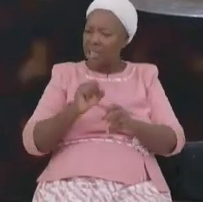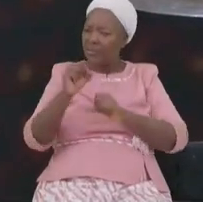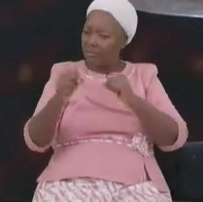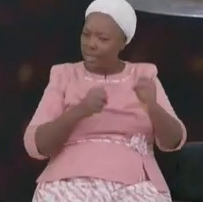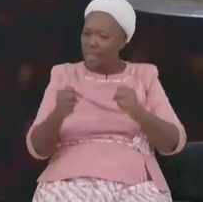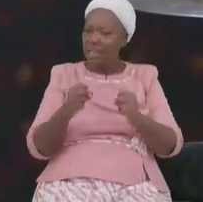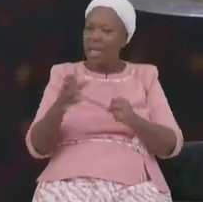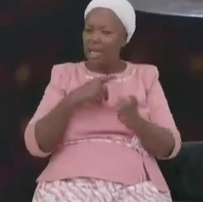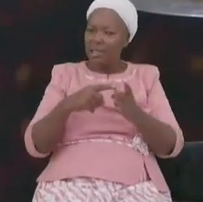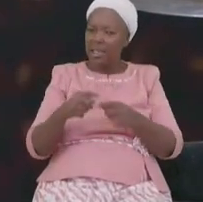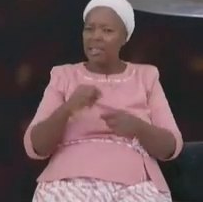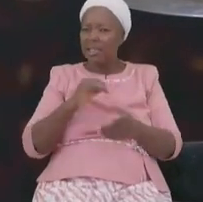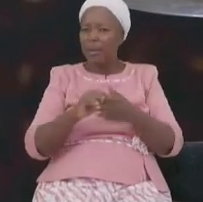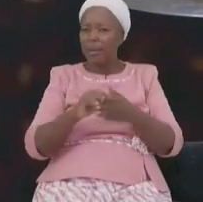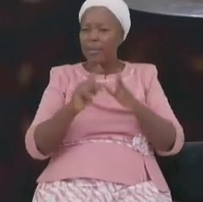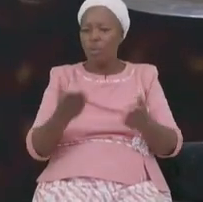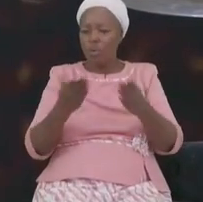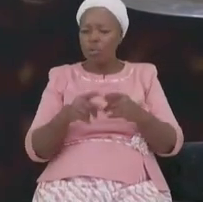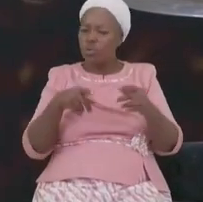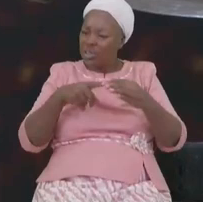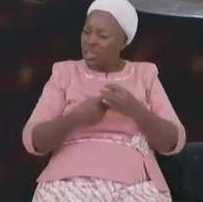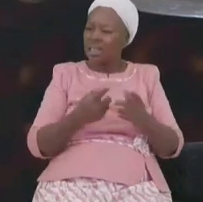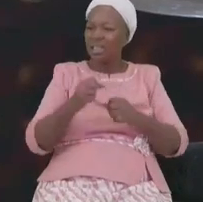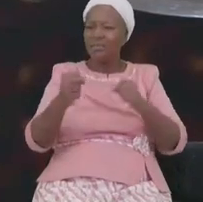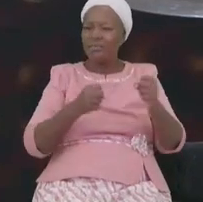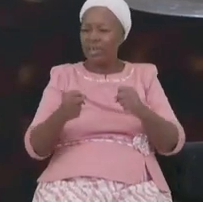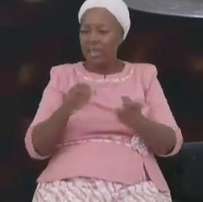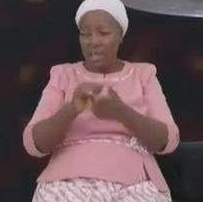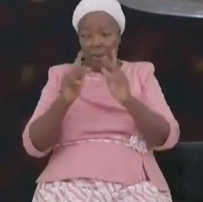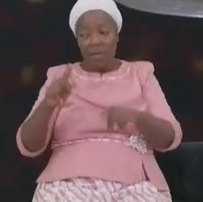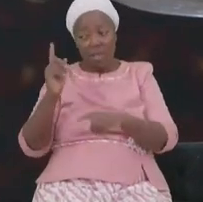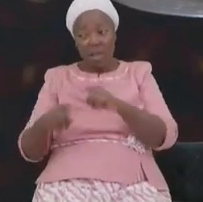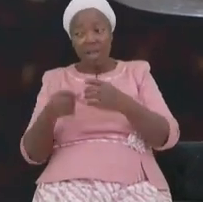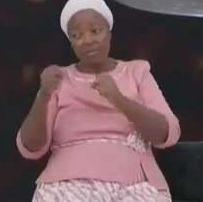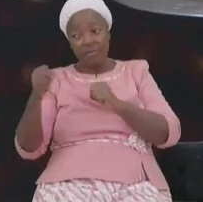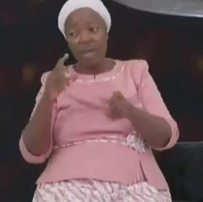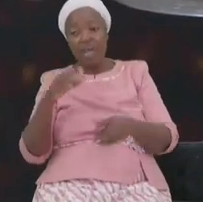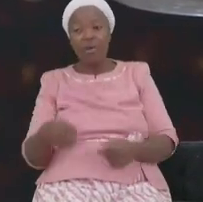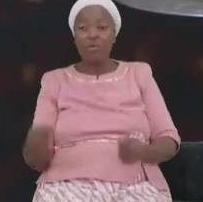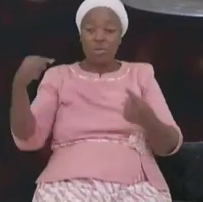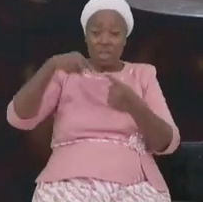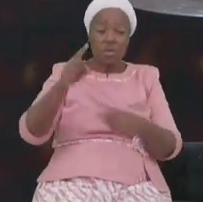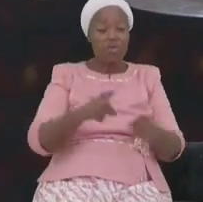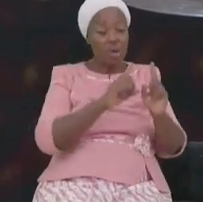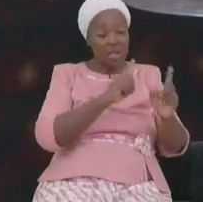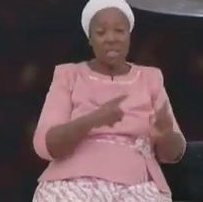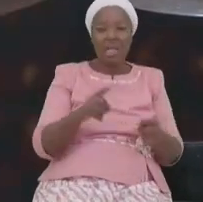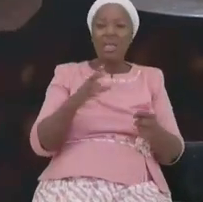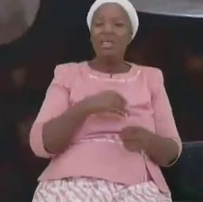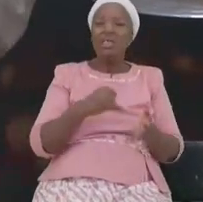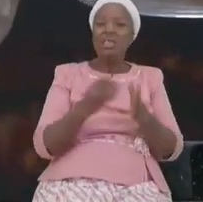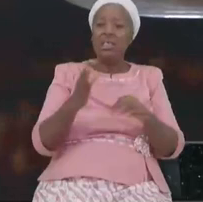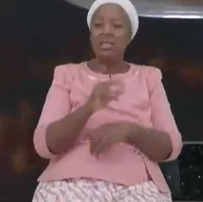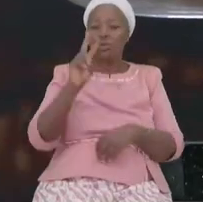veut commencer une bagarre, toi tu ne veux pas te bagarrer, à moins que tu. Une personne peut pas. À moins qu'il faut deux personnes.